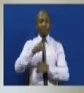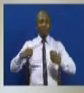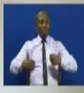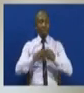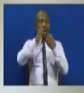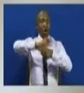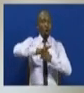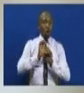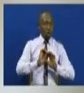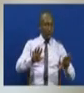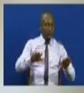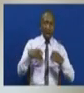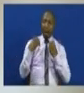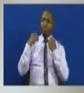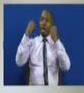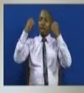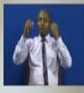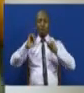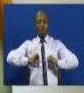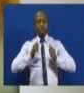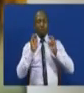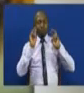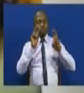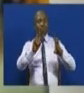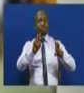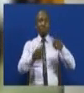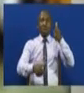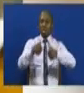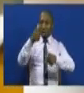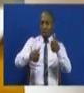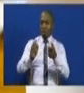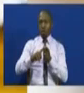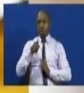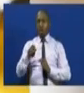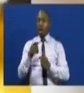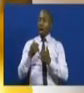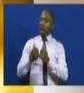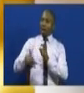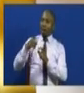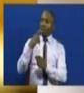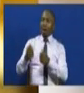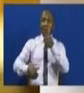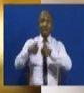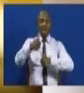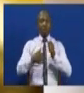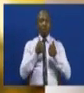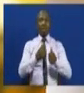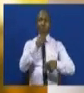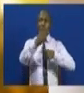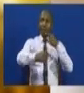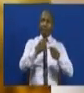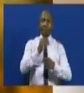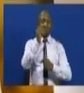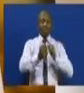corona, mashabiki wataruhusiwa kuangalia mashindano hayo. Kerry ameongeza na kusema kwamba mashindano hayo yanatarajiwa kuendelea